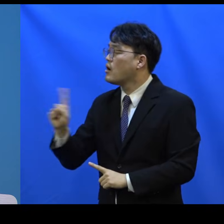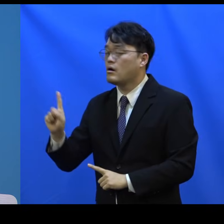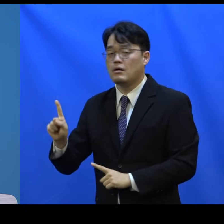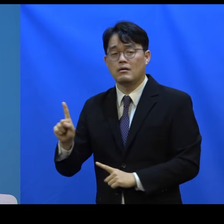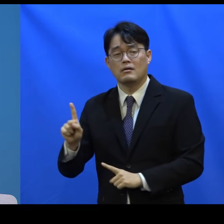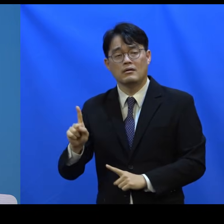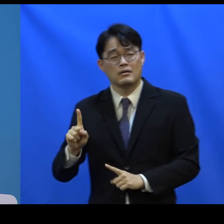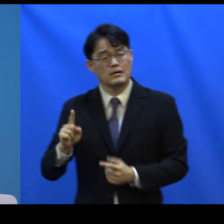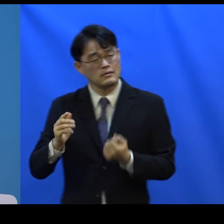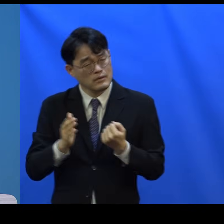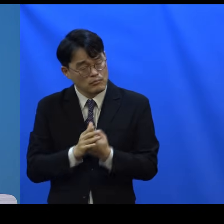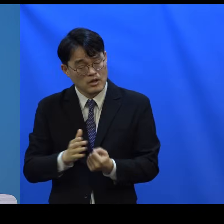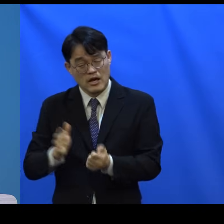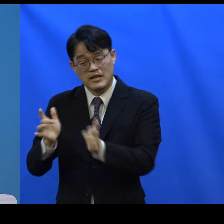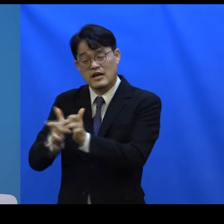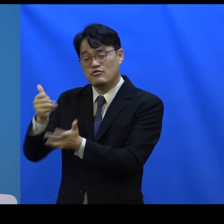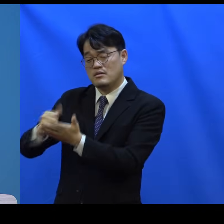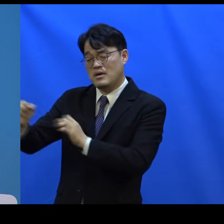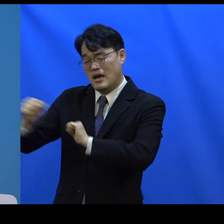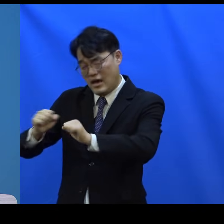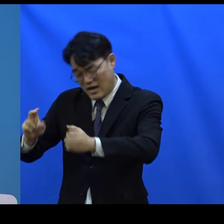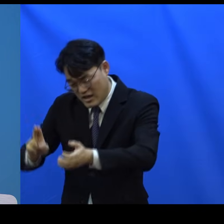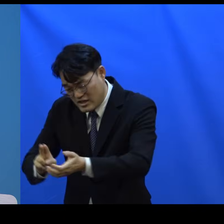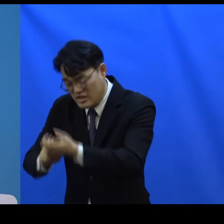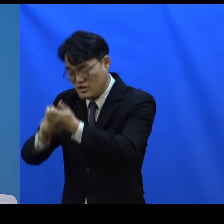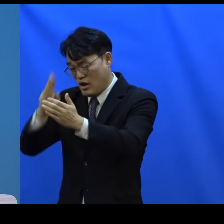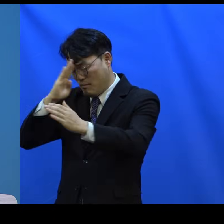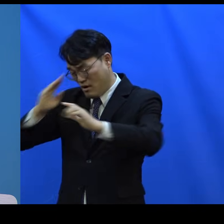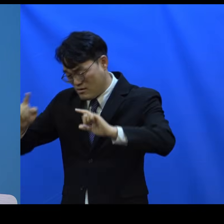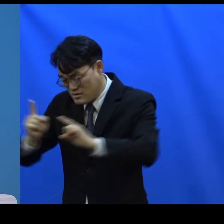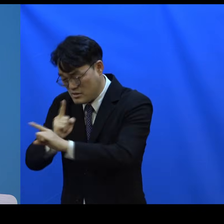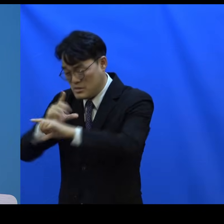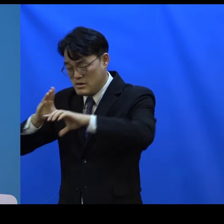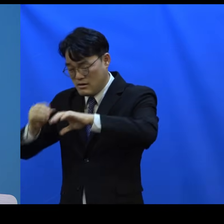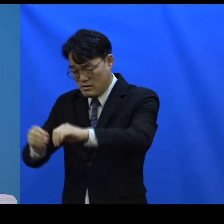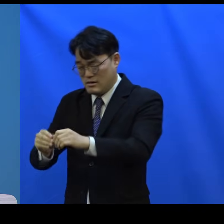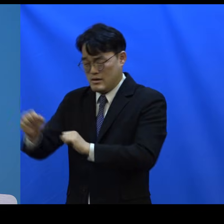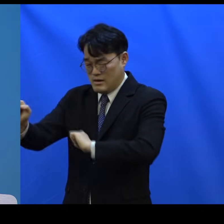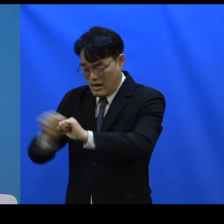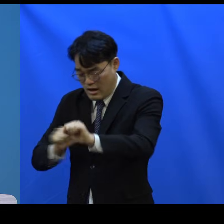충돌을 일으킵니다. 이 충돌이 결국 십자가로 가는 겁니다. 그러니까